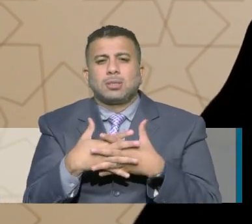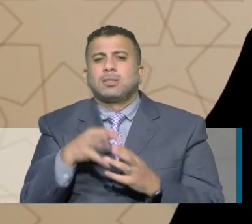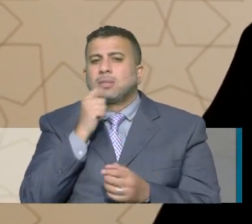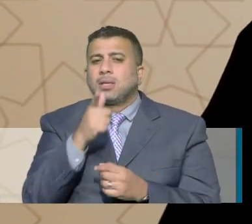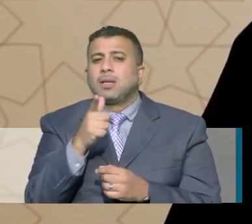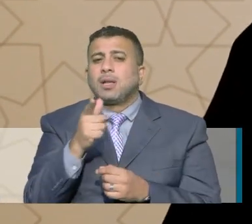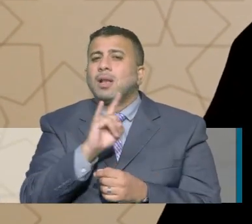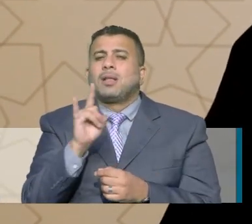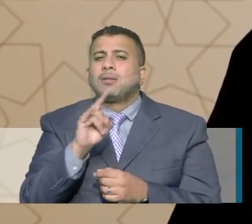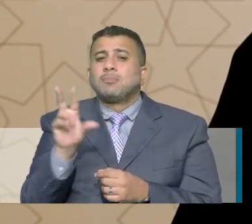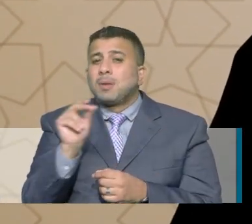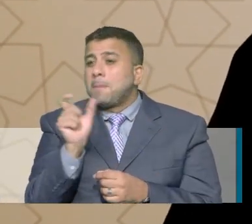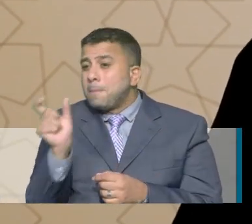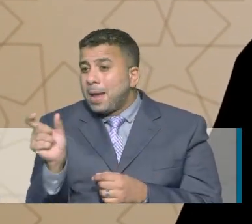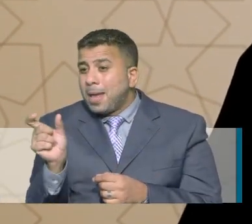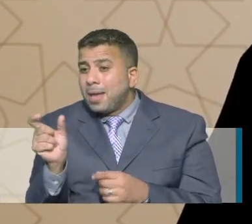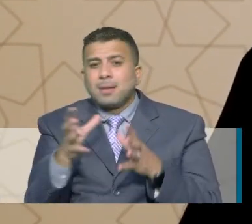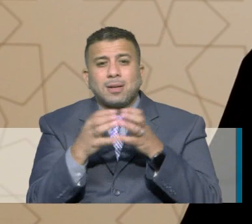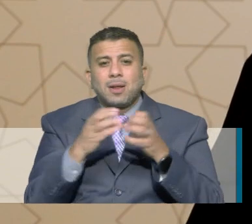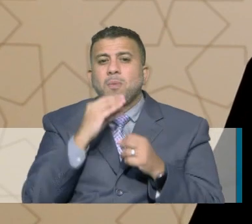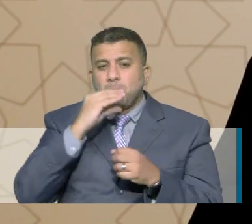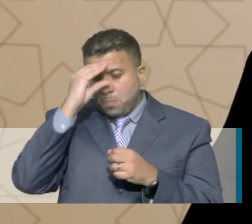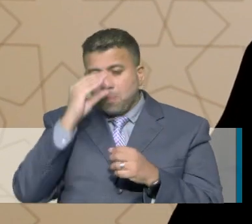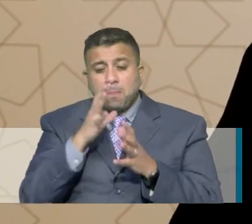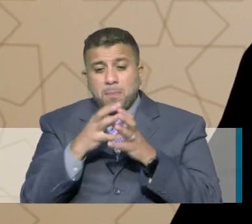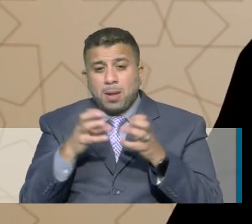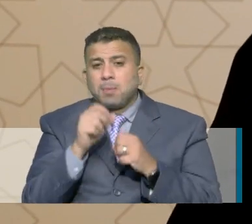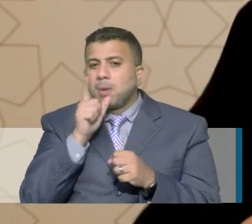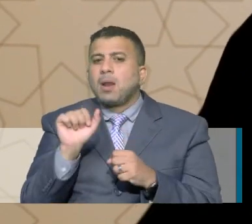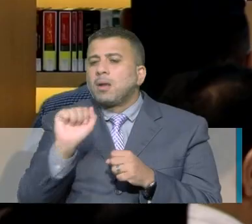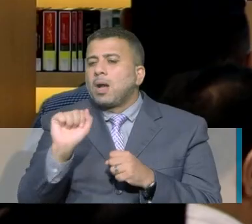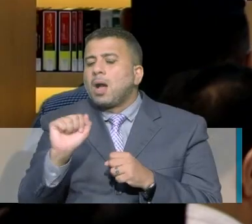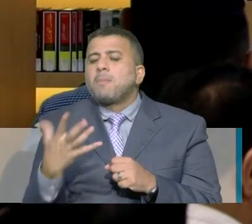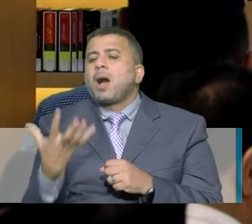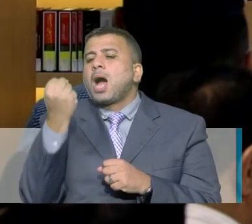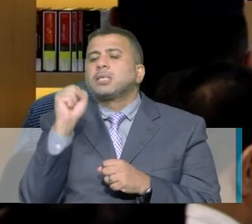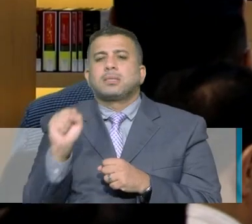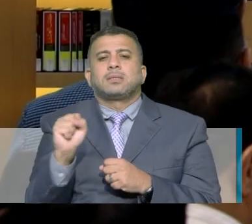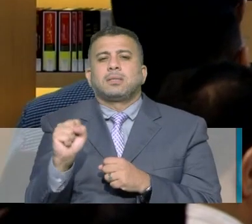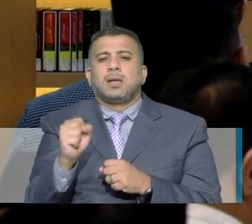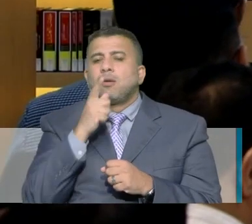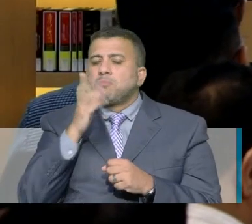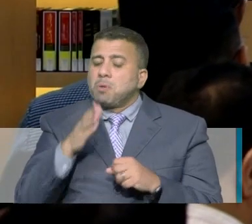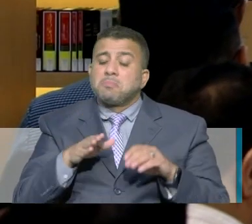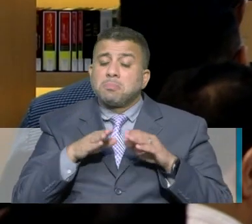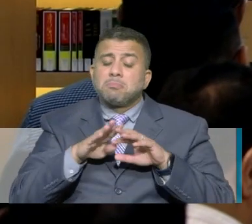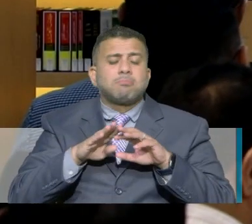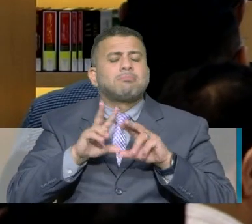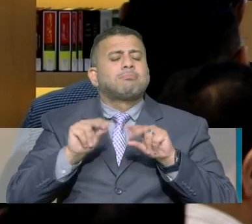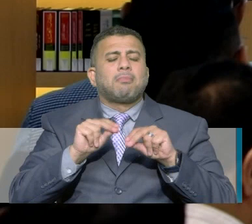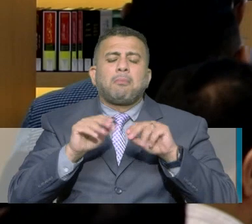القران لكن لا يوجد كل معنى كل كلمه في القران الكريم لها معنى خاص بها نستطيع ان نبحر